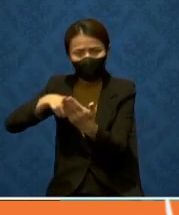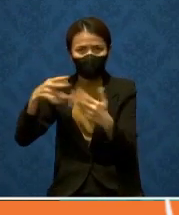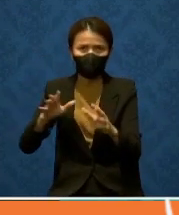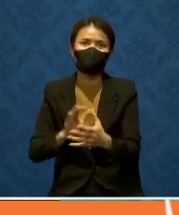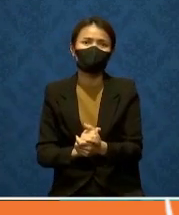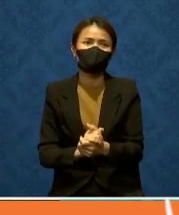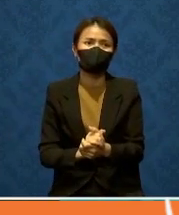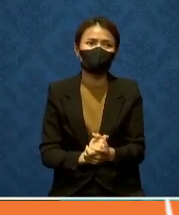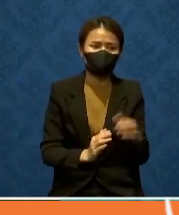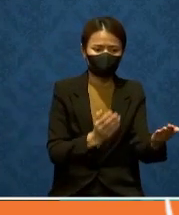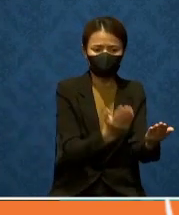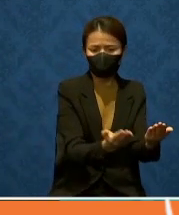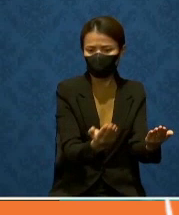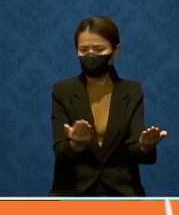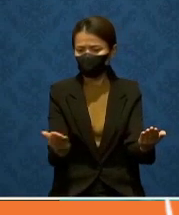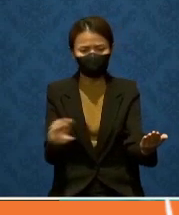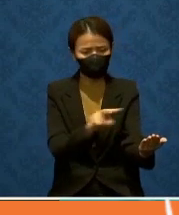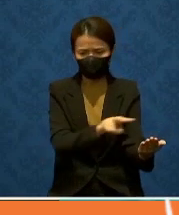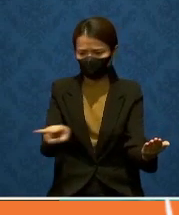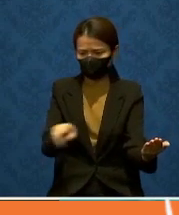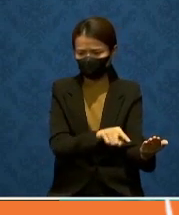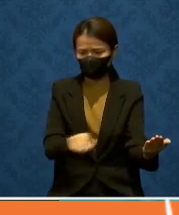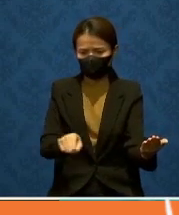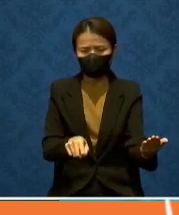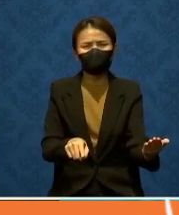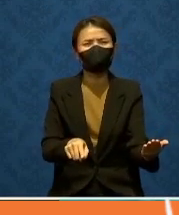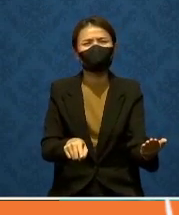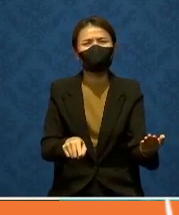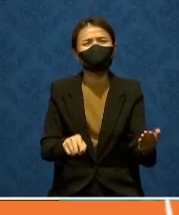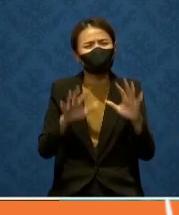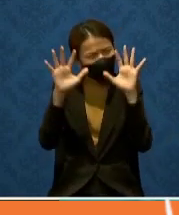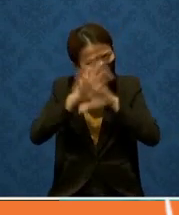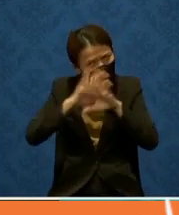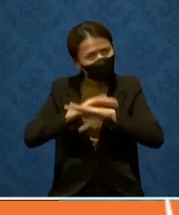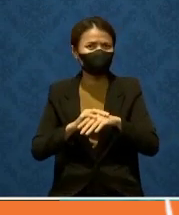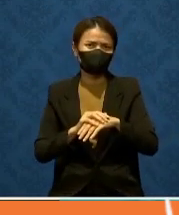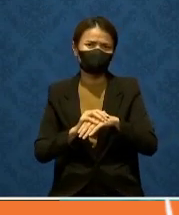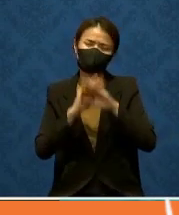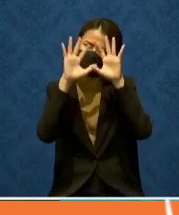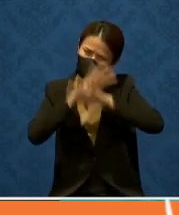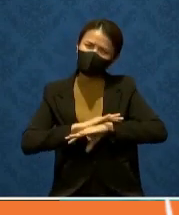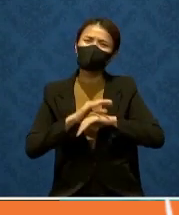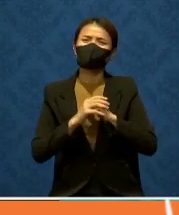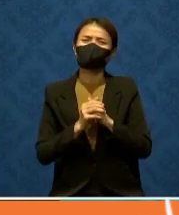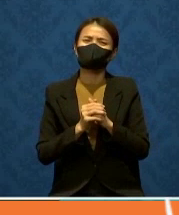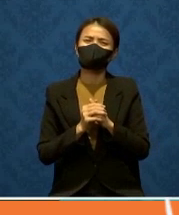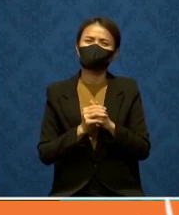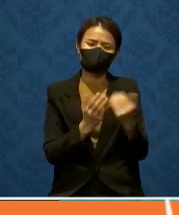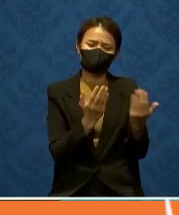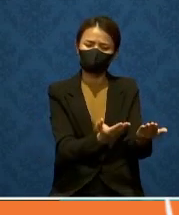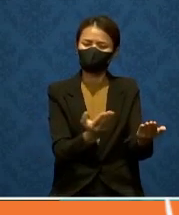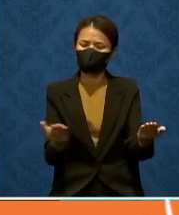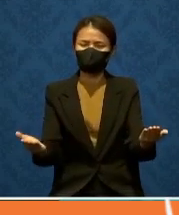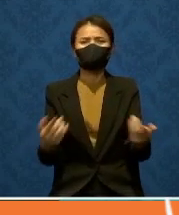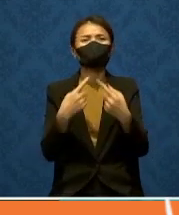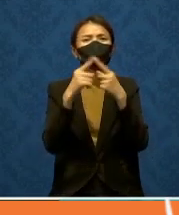าไม่ค่อยมีความแตกต่างอะไรเท่าไหร่นะครับโดยสาระสำคัญเนี่ยมีความใกล้เคียงกันมากเลยนะครับแต่เป็นประเ